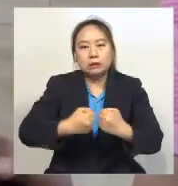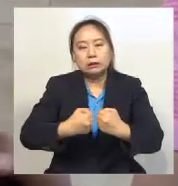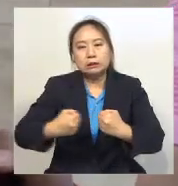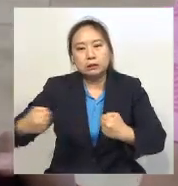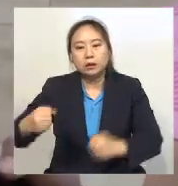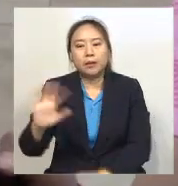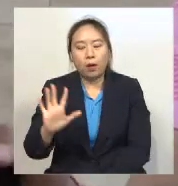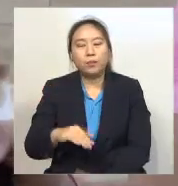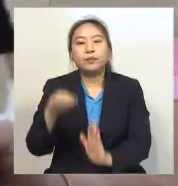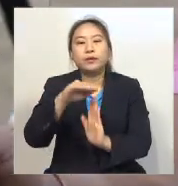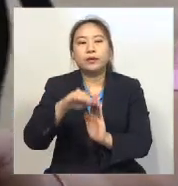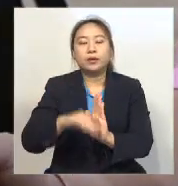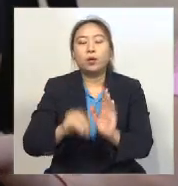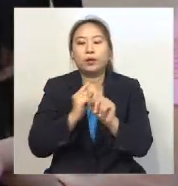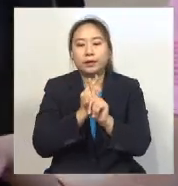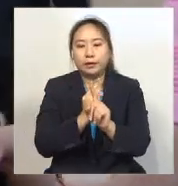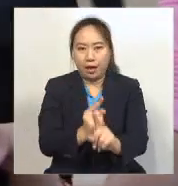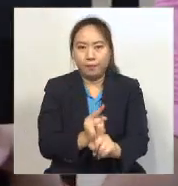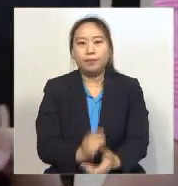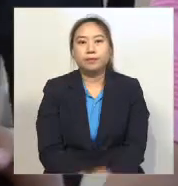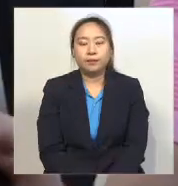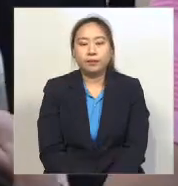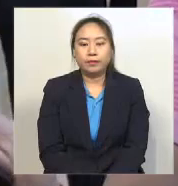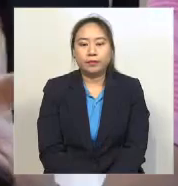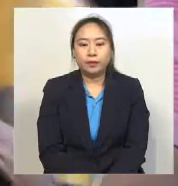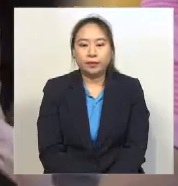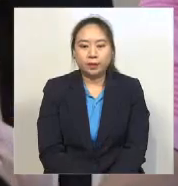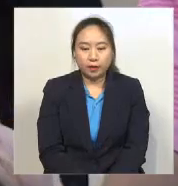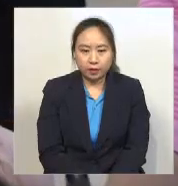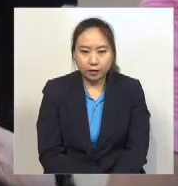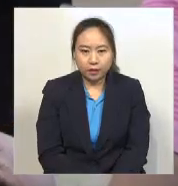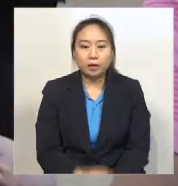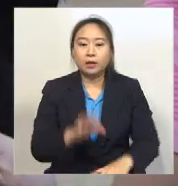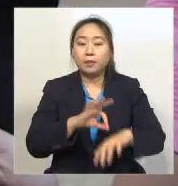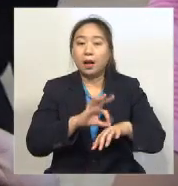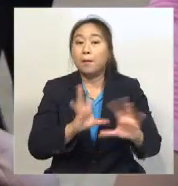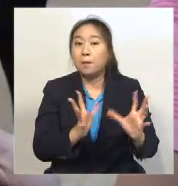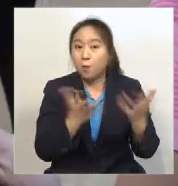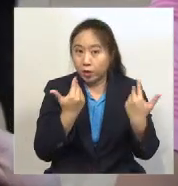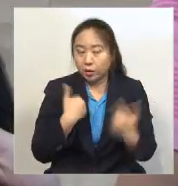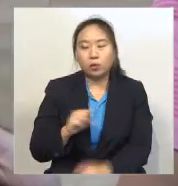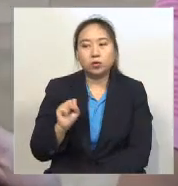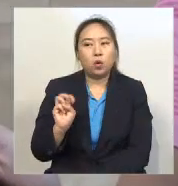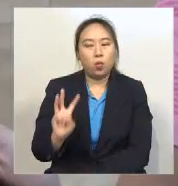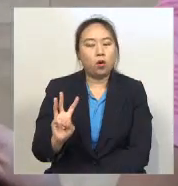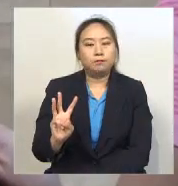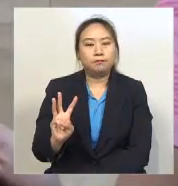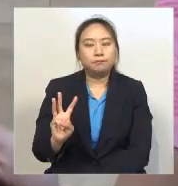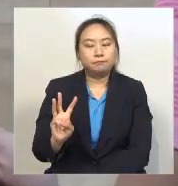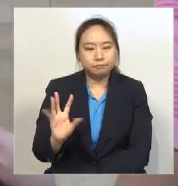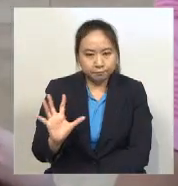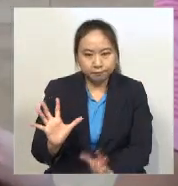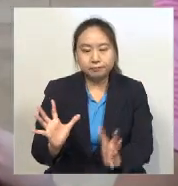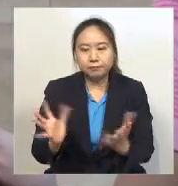ถ้าไปตามขั้นตอนเนี่ยก็จะต้องการสิ้นสุดสภาพก็ต้องมีสว1ใน10ยื่น